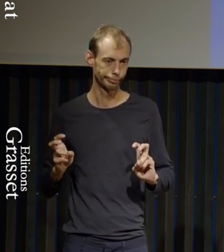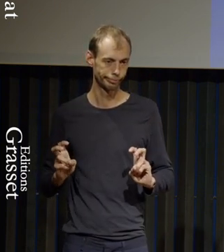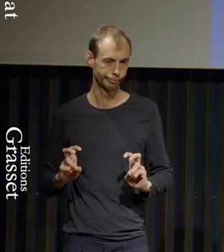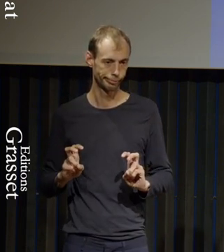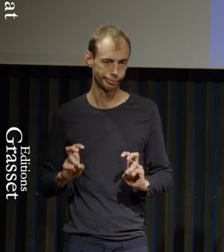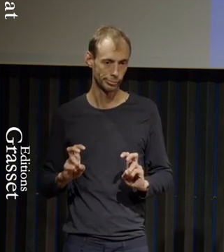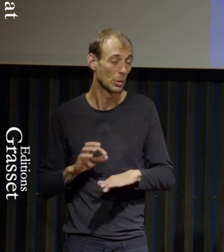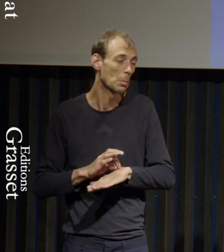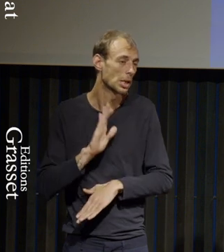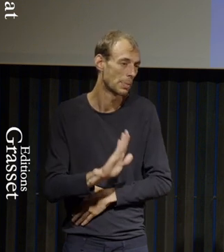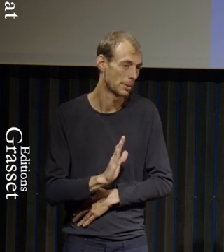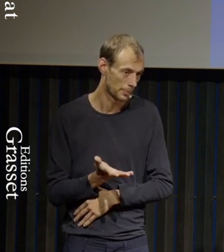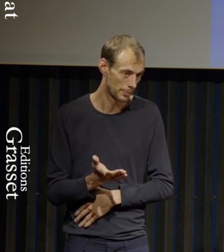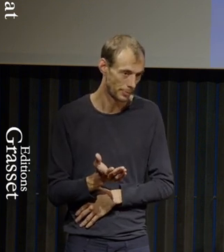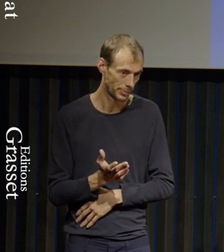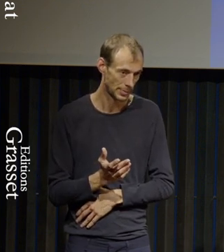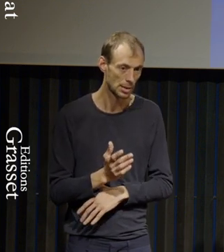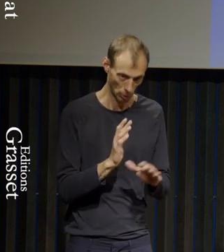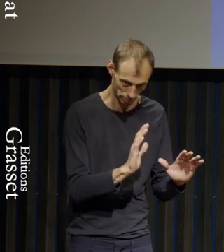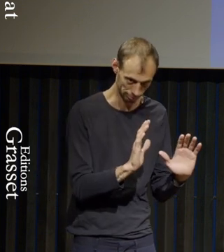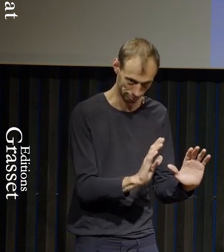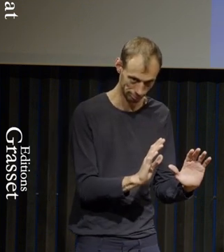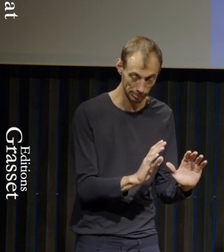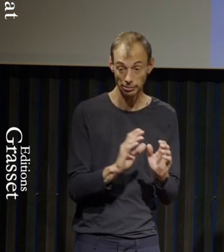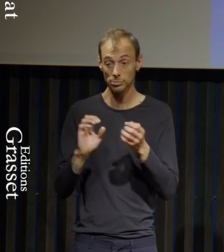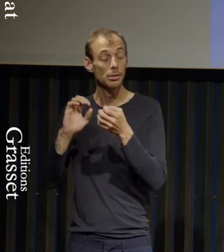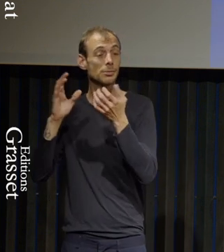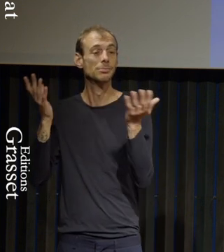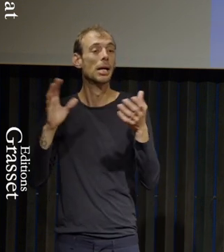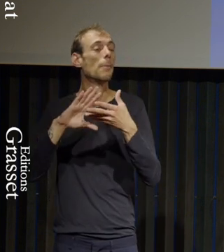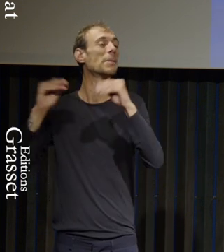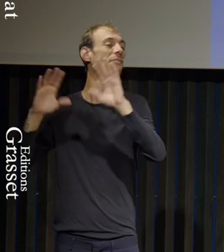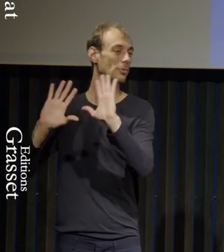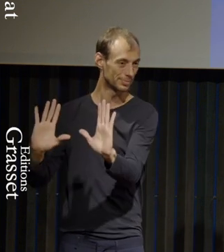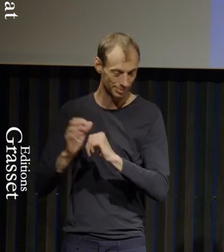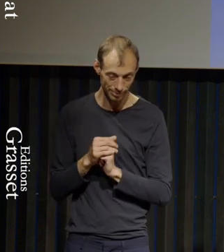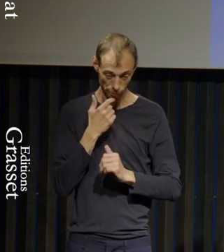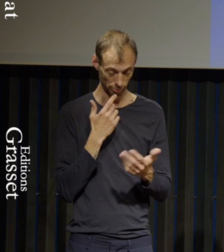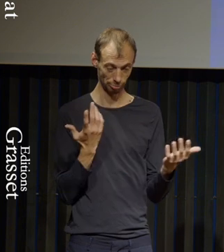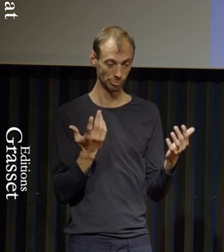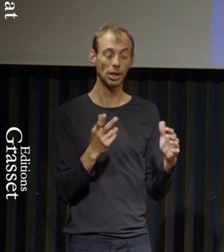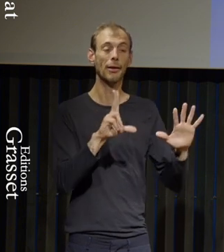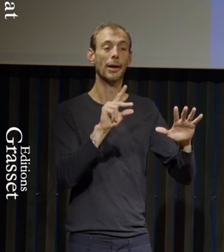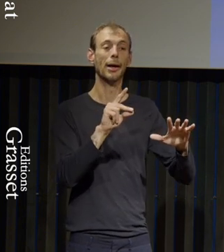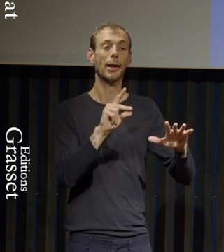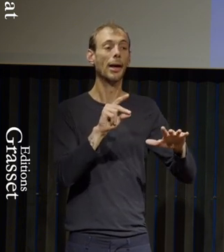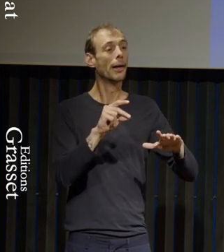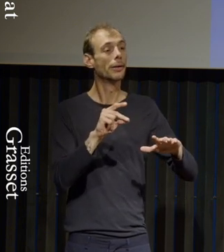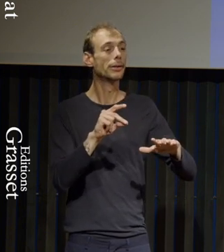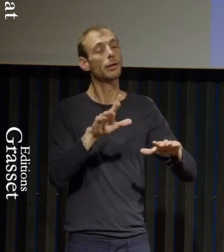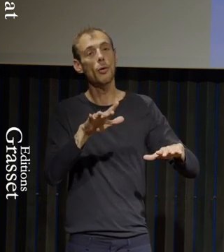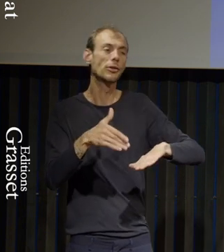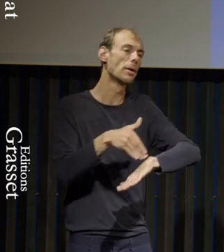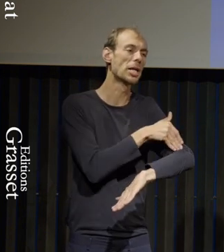donc, revenons à la métaphore, 85 milliards de neurones qui échangent chacun des informations avec 1000 ou 10